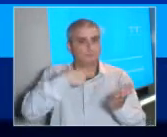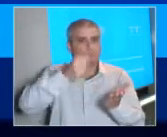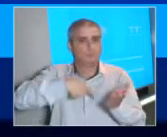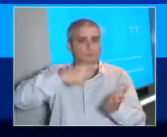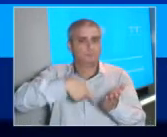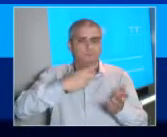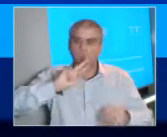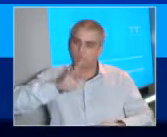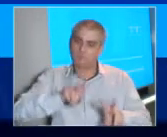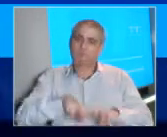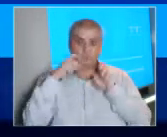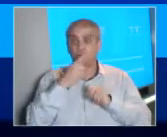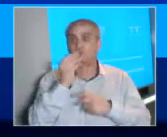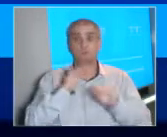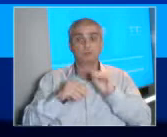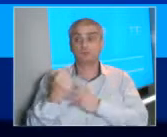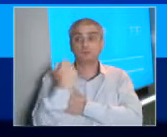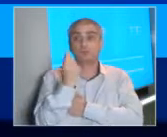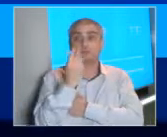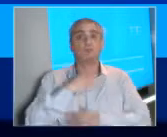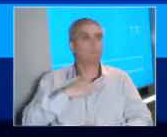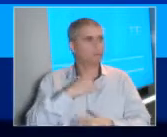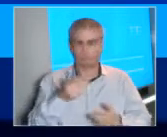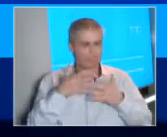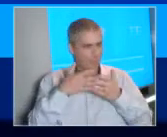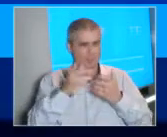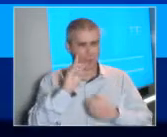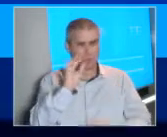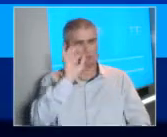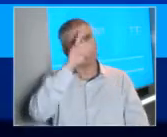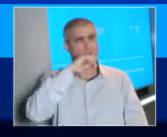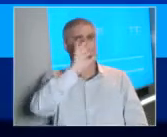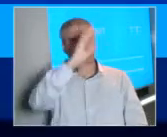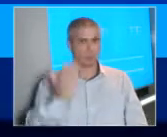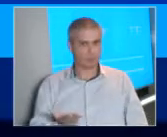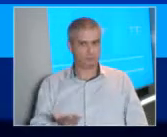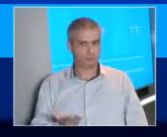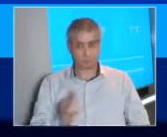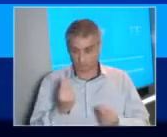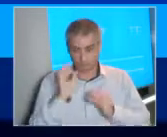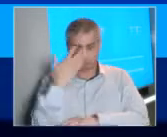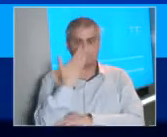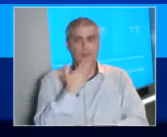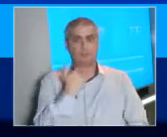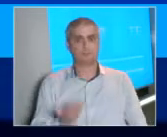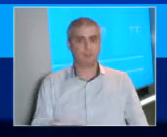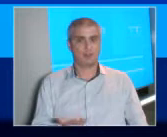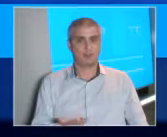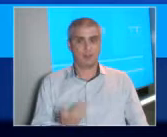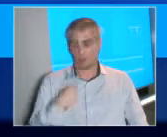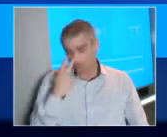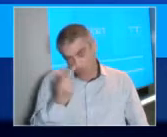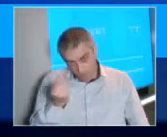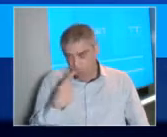באיומים פעם אחר פעם ומשתמשת במשאבים שלך ושלי, הרי זה לא, הנמל הזה הוא לא משאב שלהם, הוא משאב של מדינת ישראל, ראינו